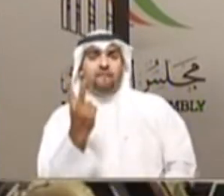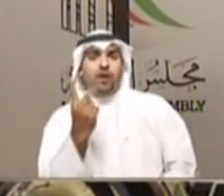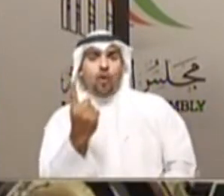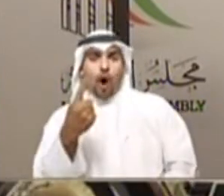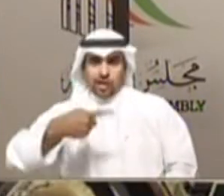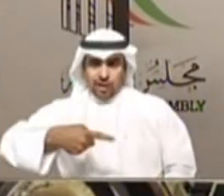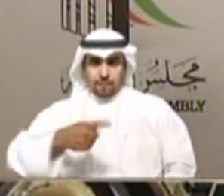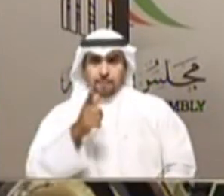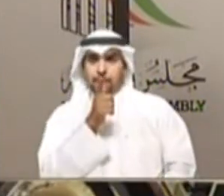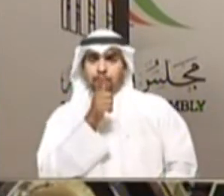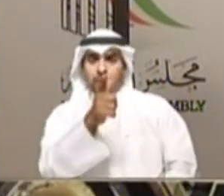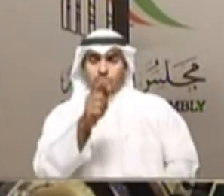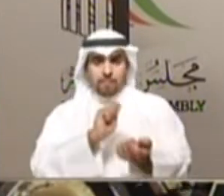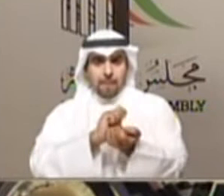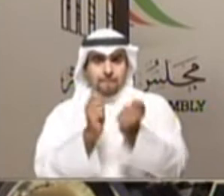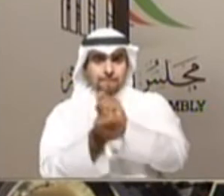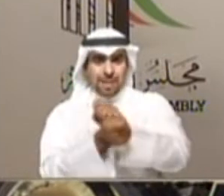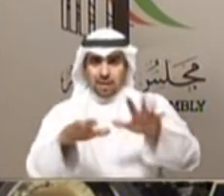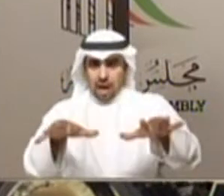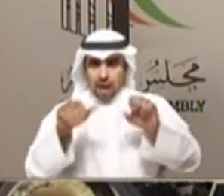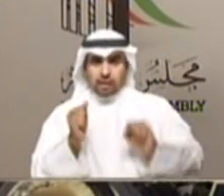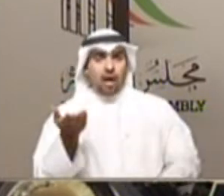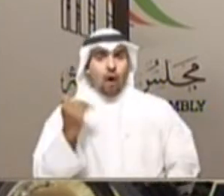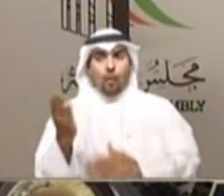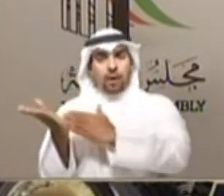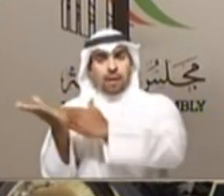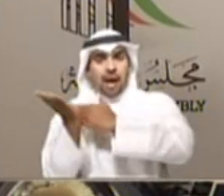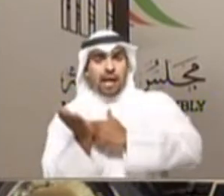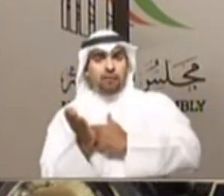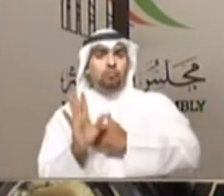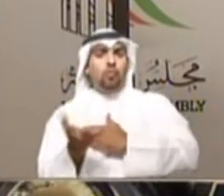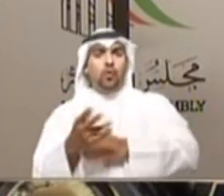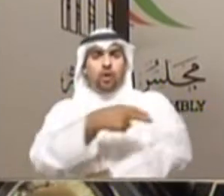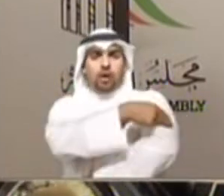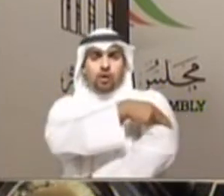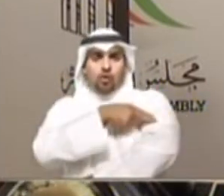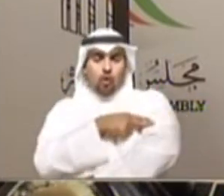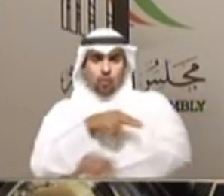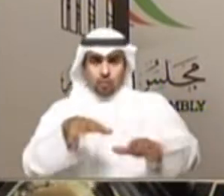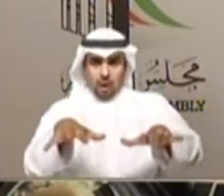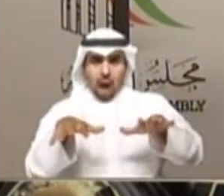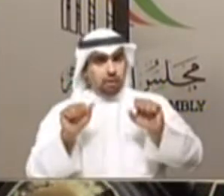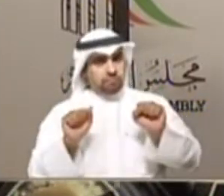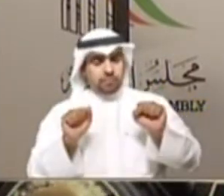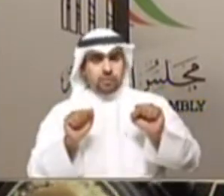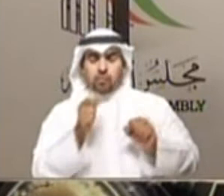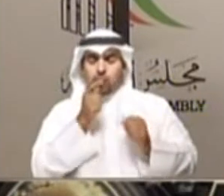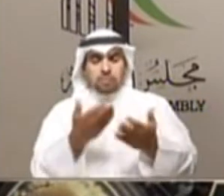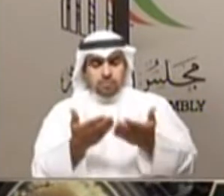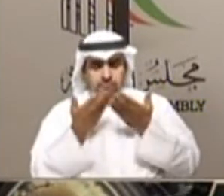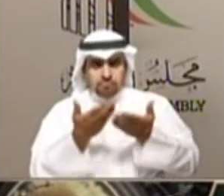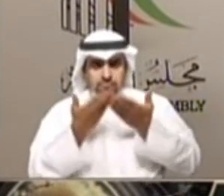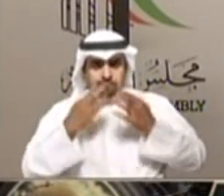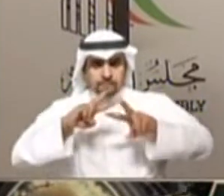والتعديلات اللي موجودة آتية من الأخوة النواب وتم إحالتها اللجنة ودراستها بدراسة مستفيضة، ورغبة منا